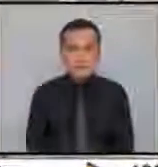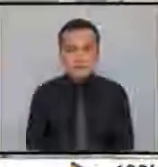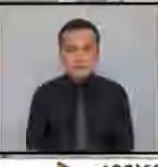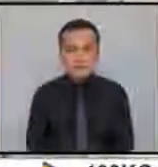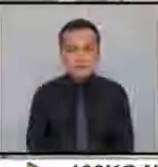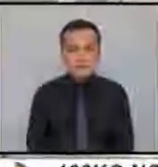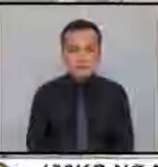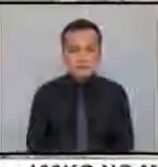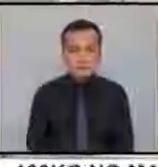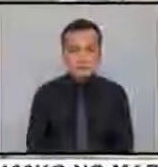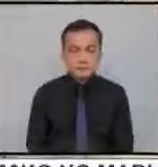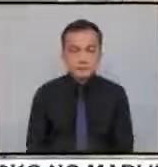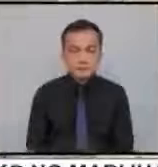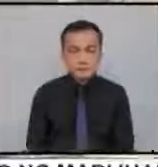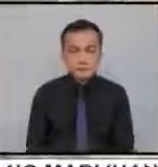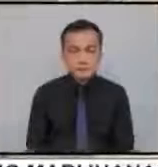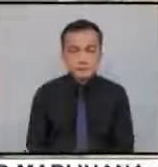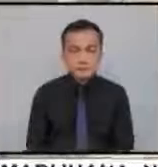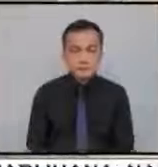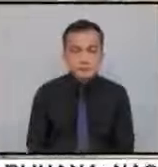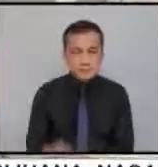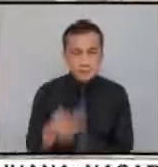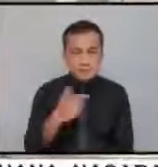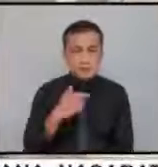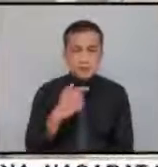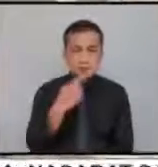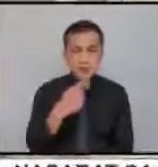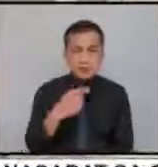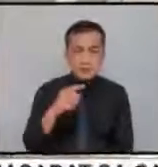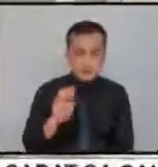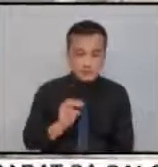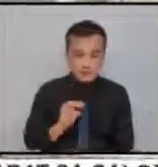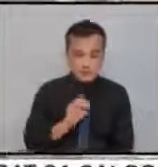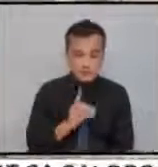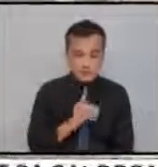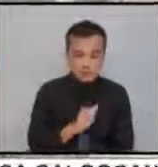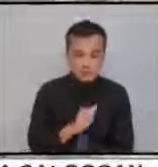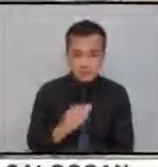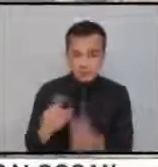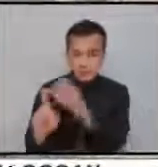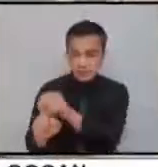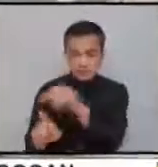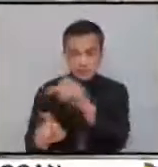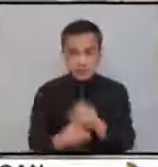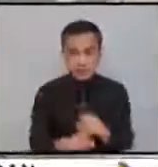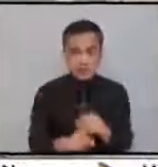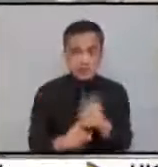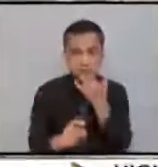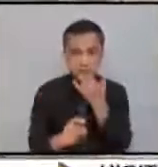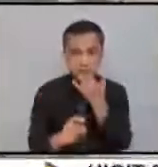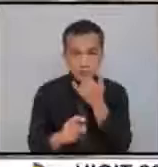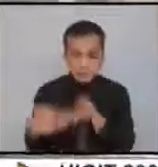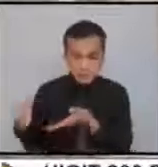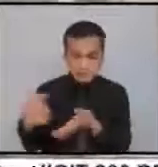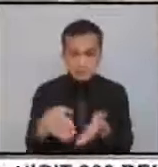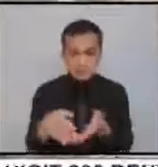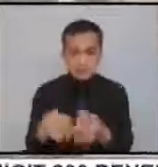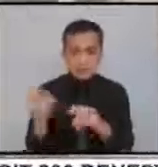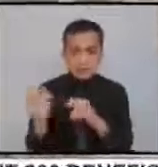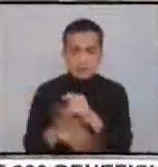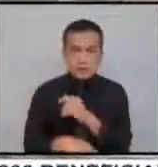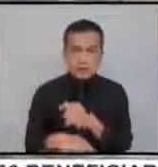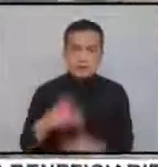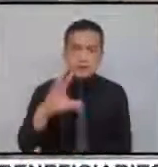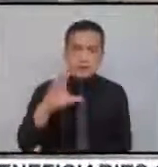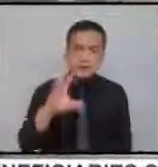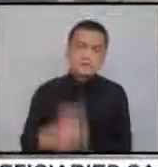Oddly, ayon din sa MMDA, ang sino man na mahuhuli ng motorista o sasakyan na wala sa tamang linya ay pagbumultahin ng 500 piso. Samantala,